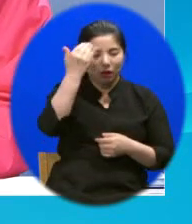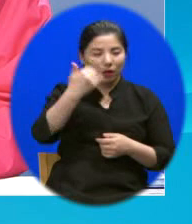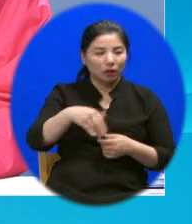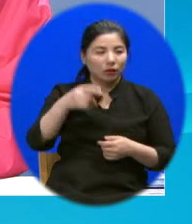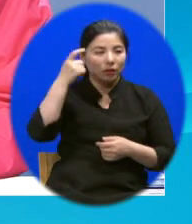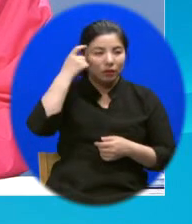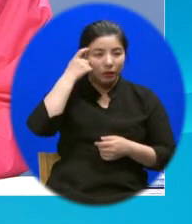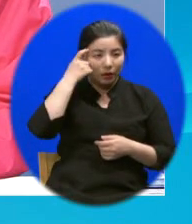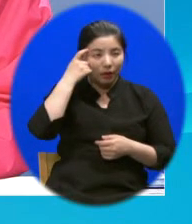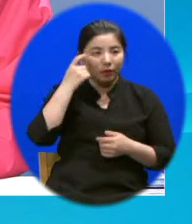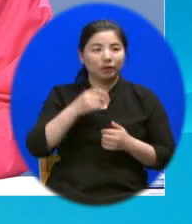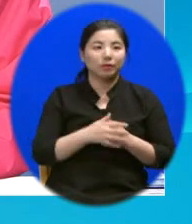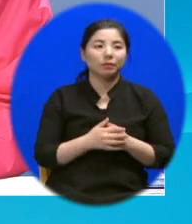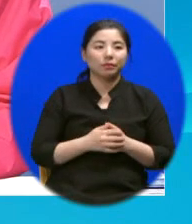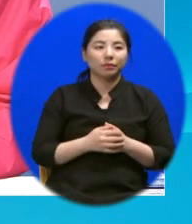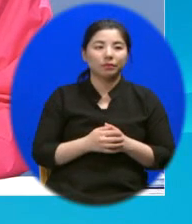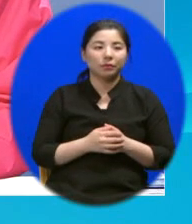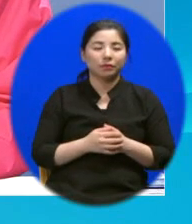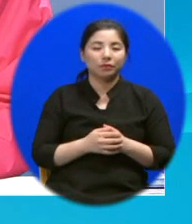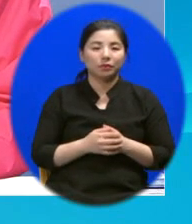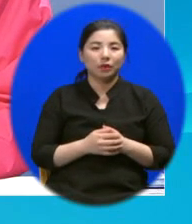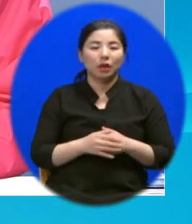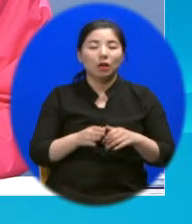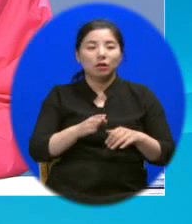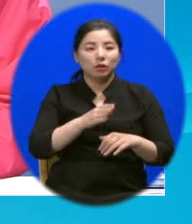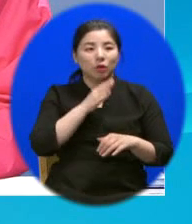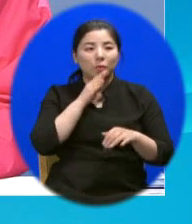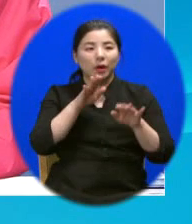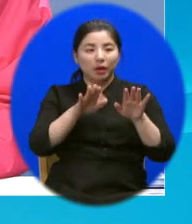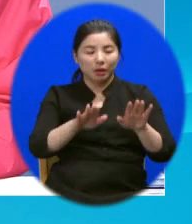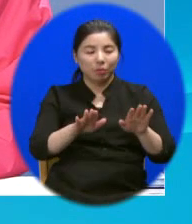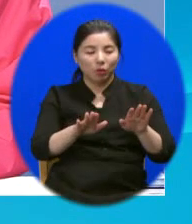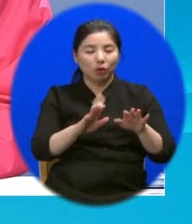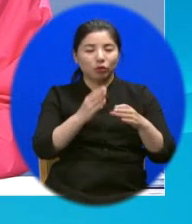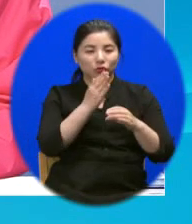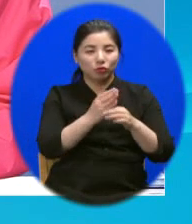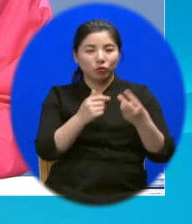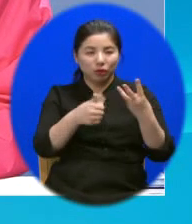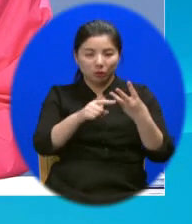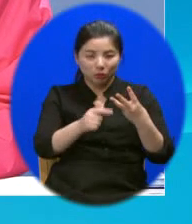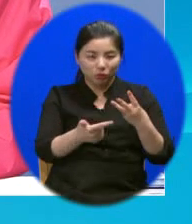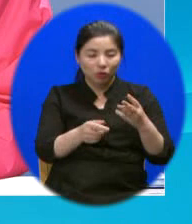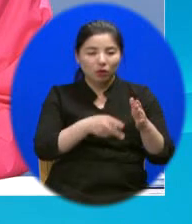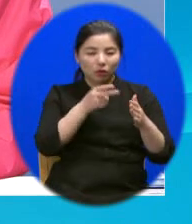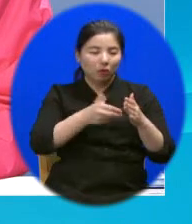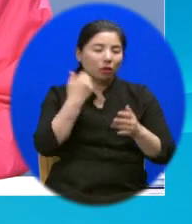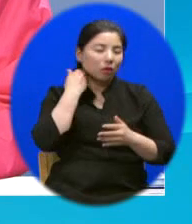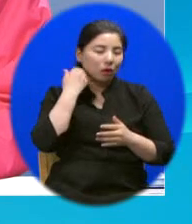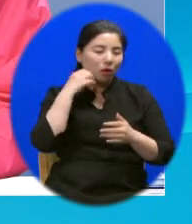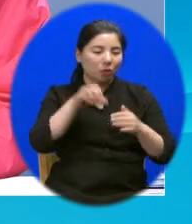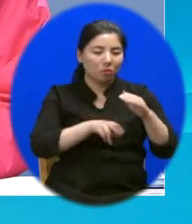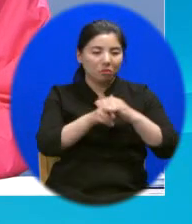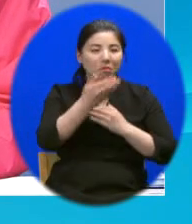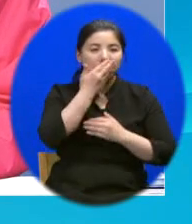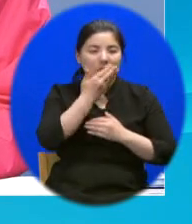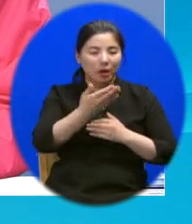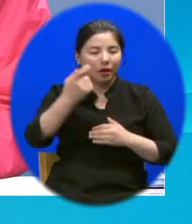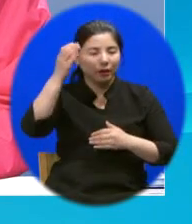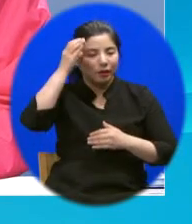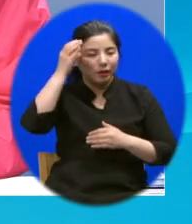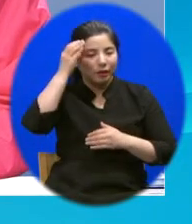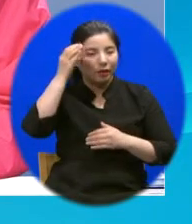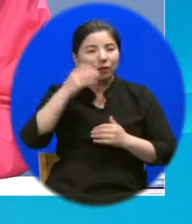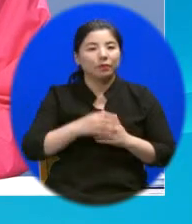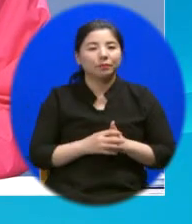생각을 갖게 합니다 아 정말 이번에야 말로 우리 중부 3분이 이제 철도의 사각지대에서 벗어날 수 있겠구나 하는 기대를